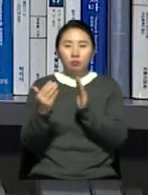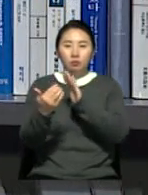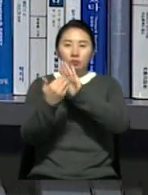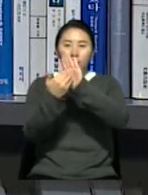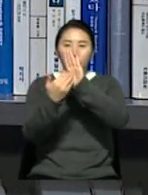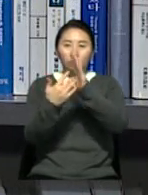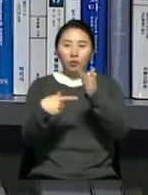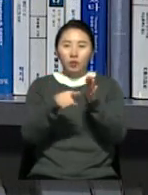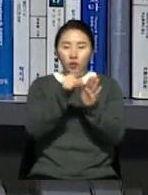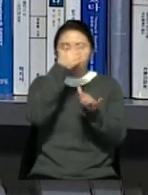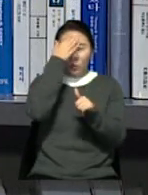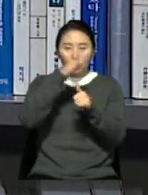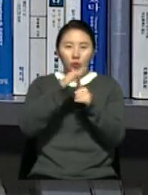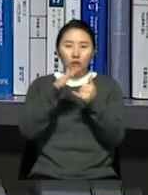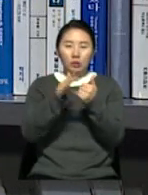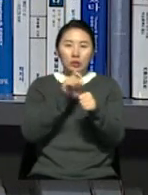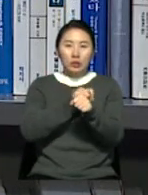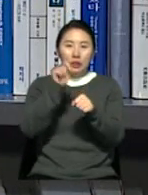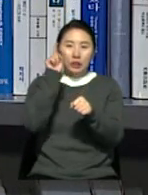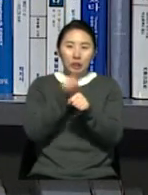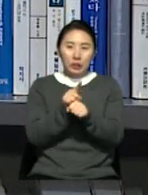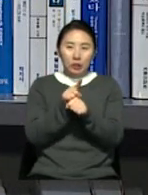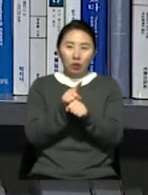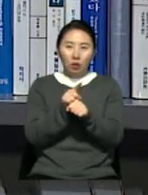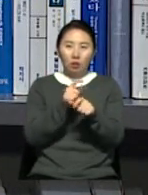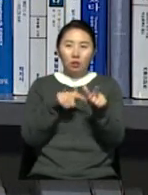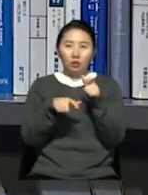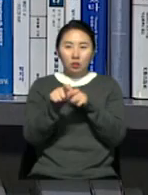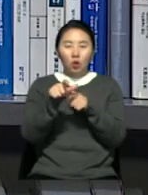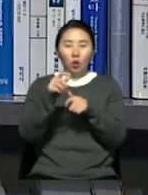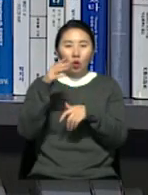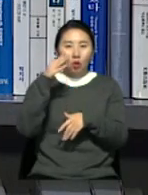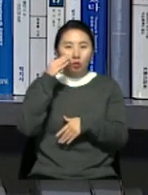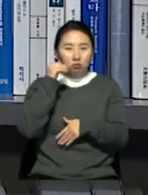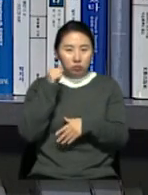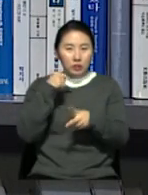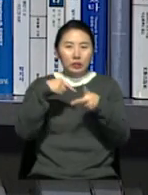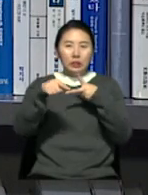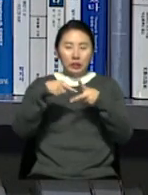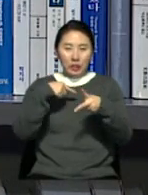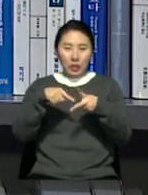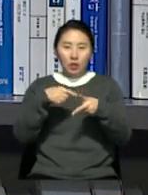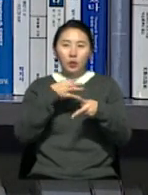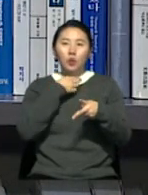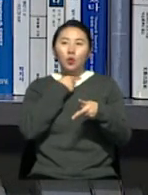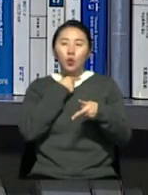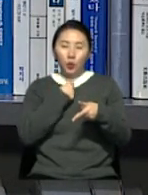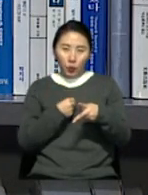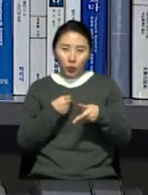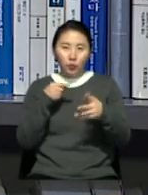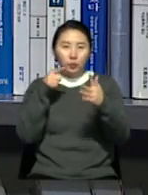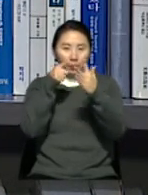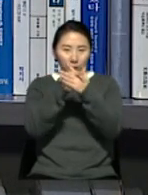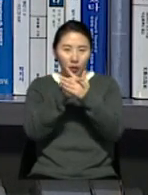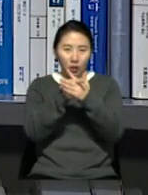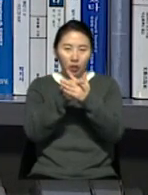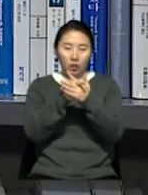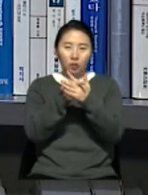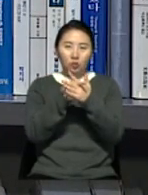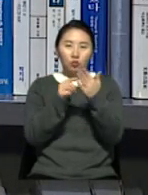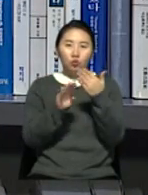청소년들의 어떤 특성 자체를 조금 더 이해하고 또 그에 따른 욕구를 또 파악해서